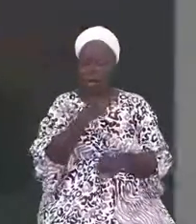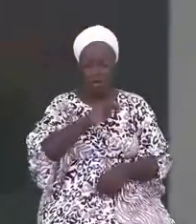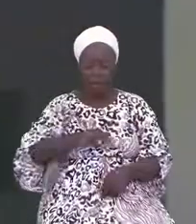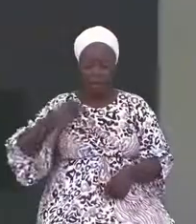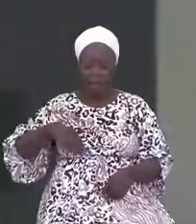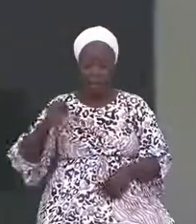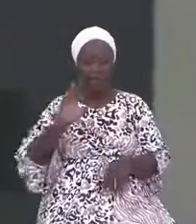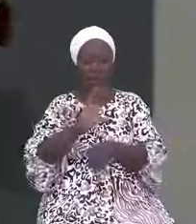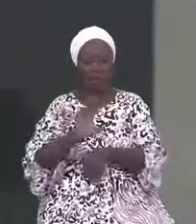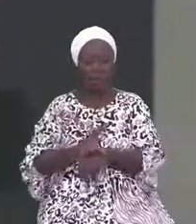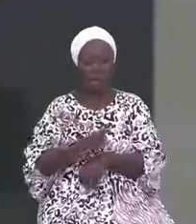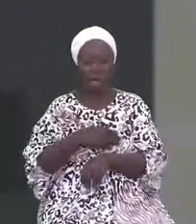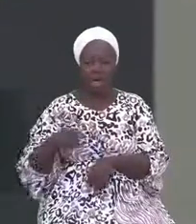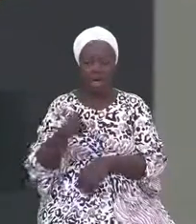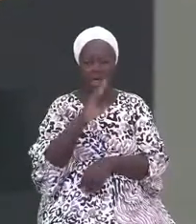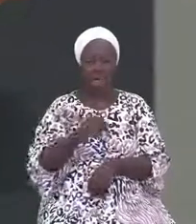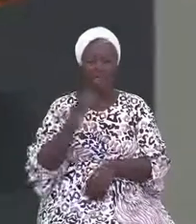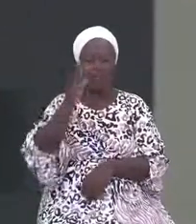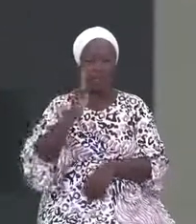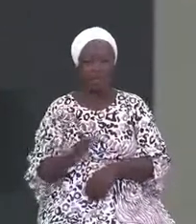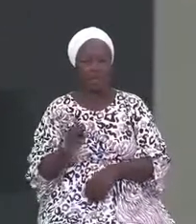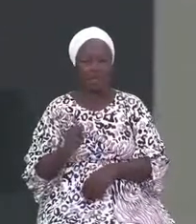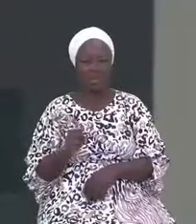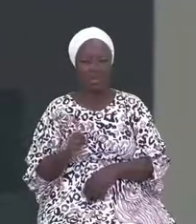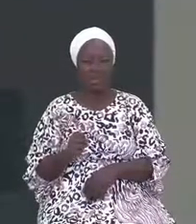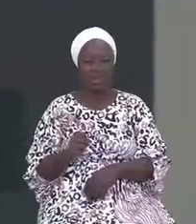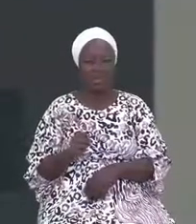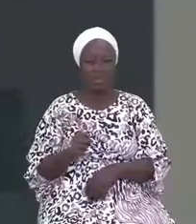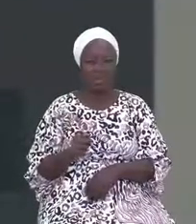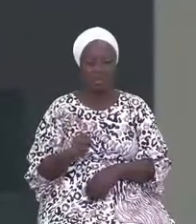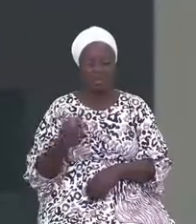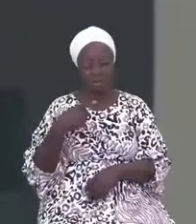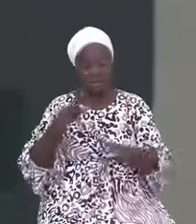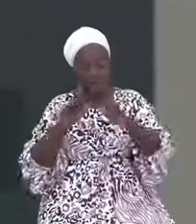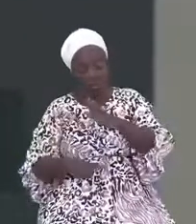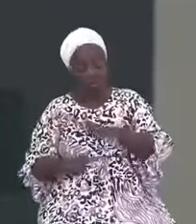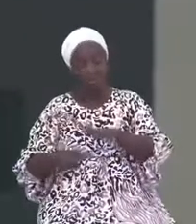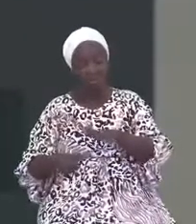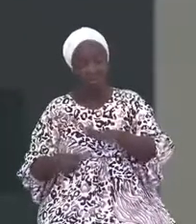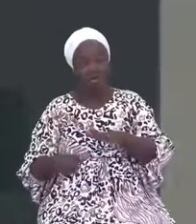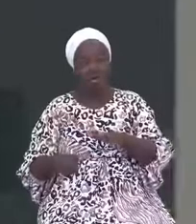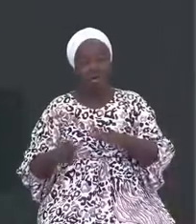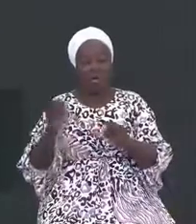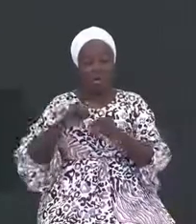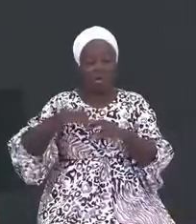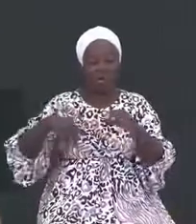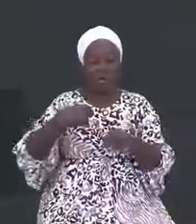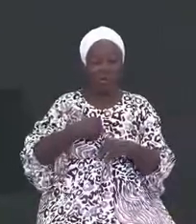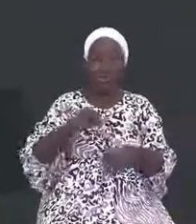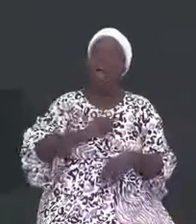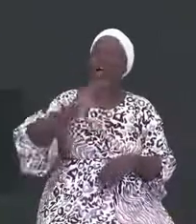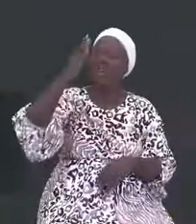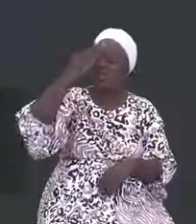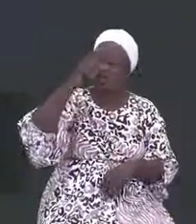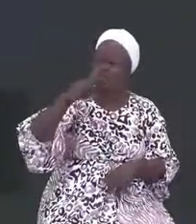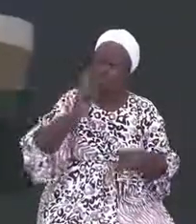vous êtes ministre plus bas que les apôtres, je sais que vous ne pouvez pas faire